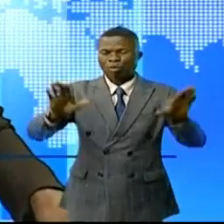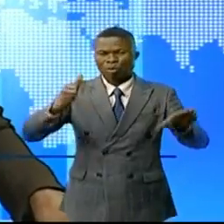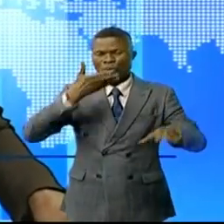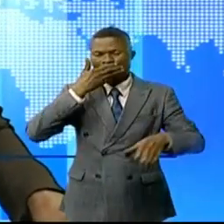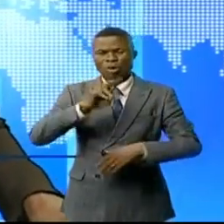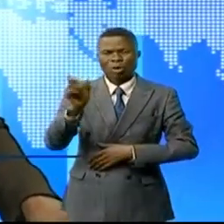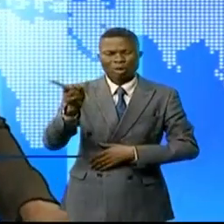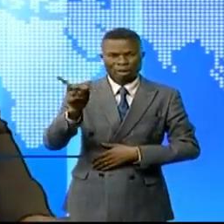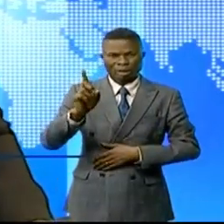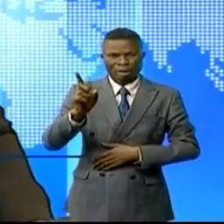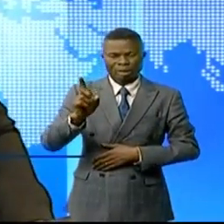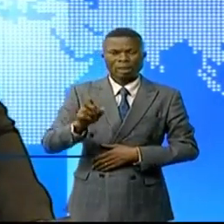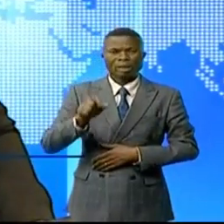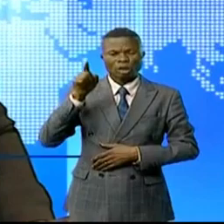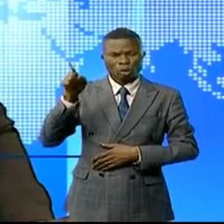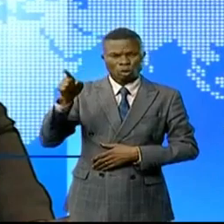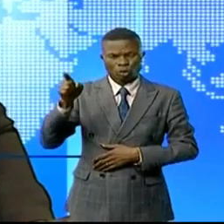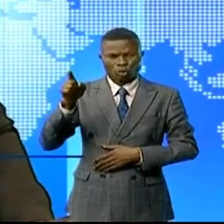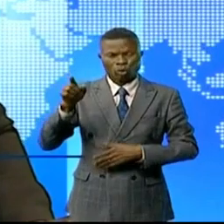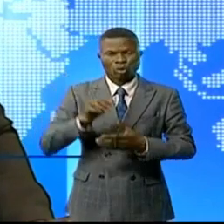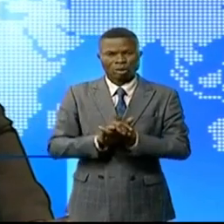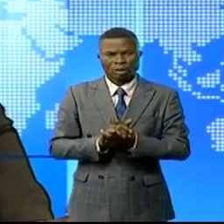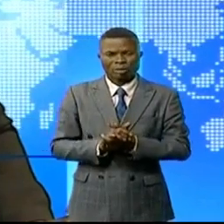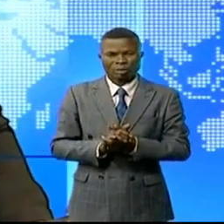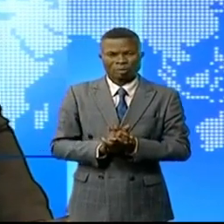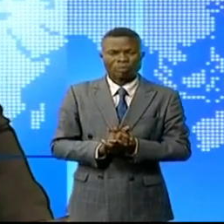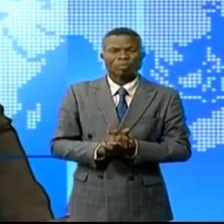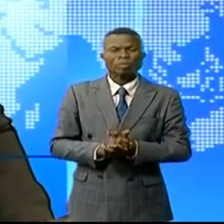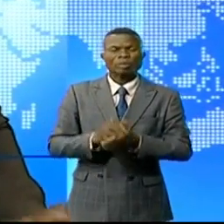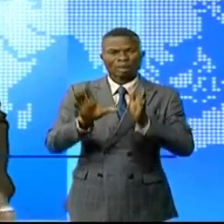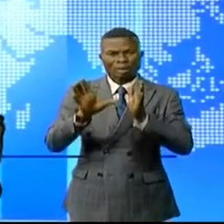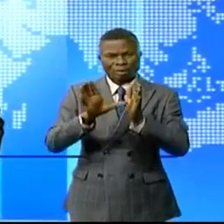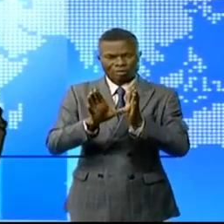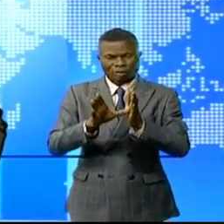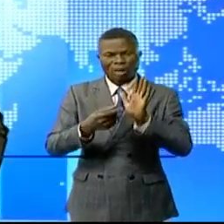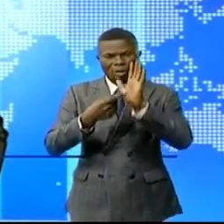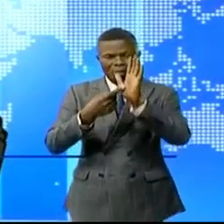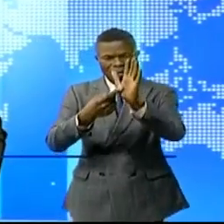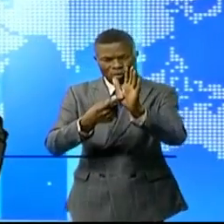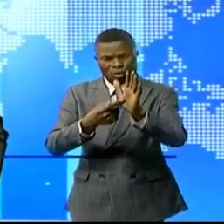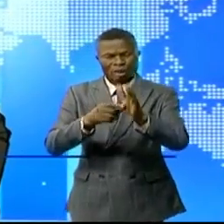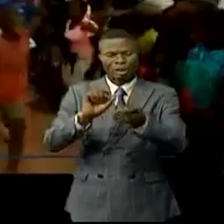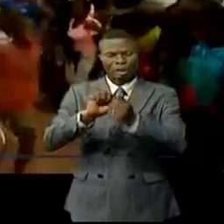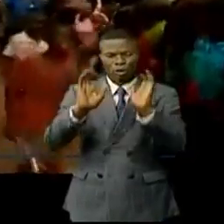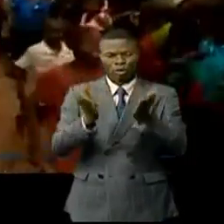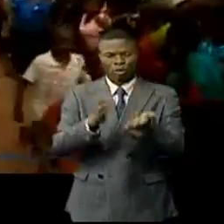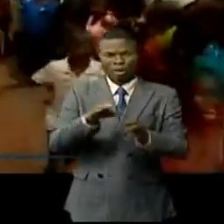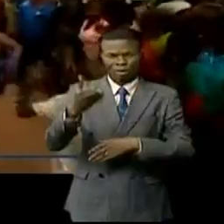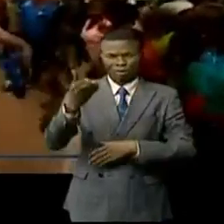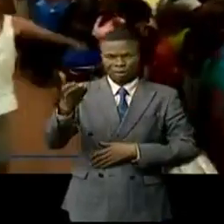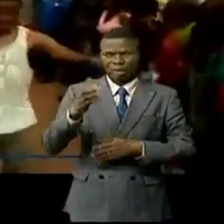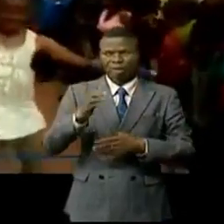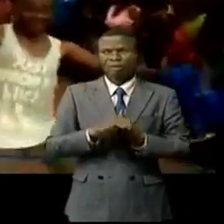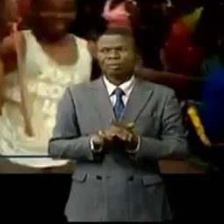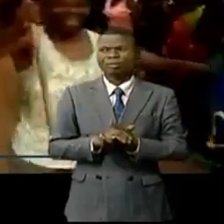coronavirus. Virginie Lofembe, c'est son reportage qui est rendu par Grace Maosso.